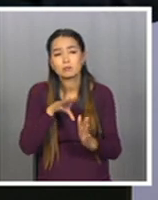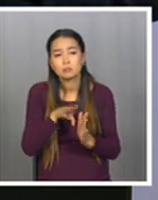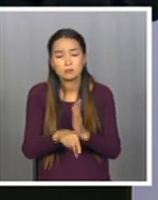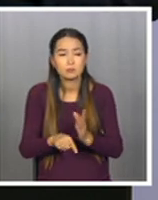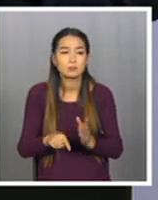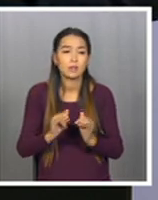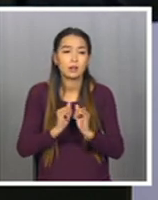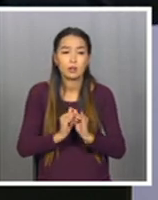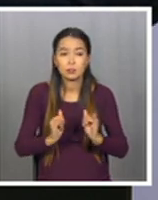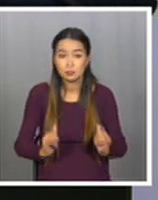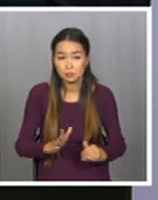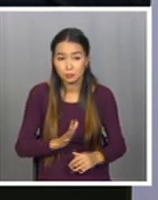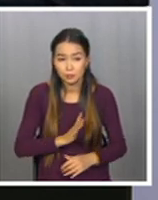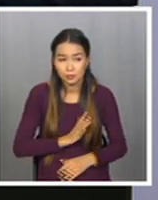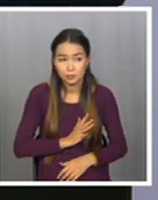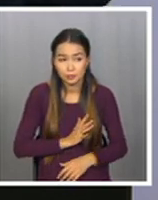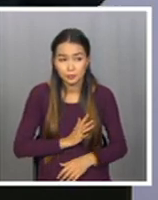енгізілді.